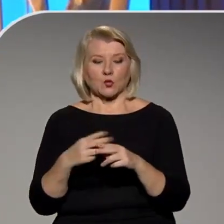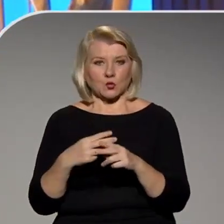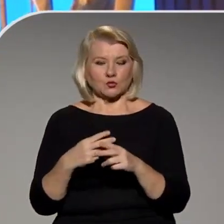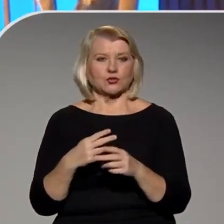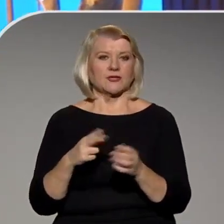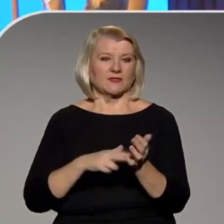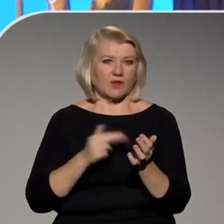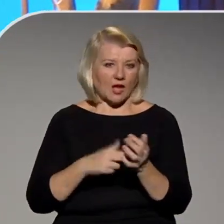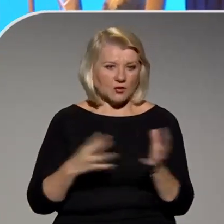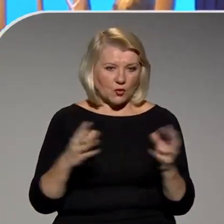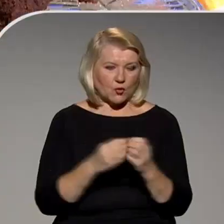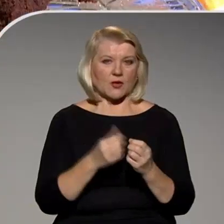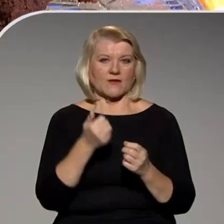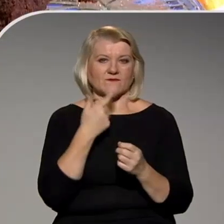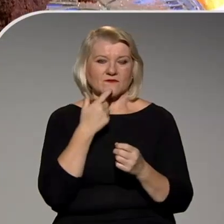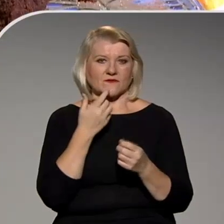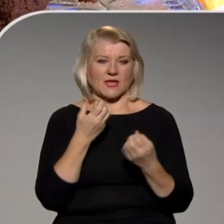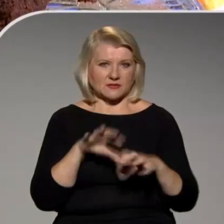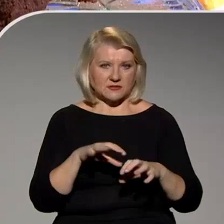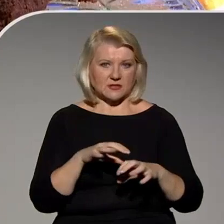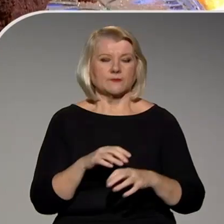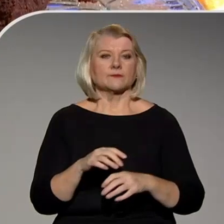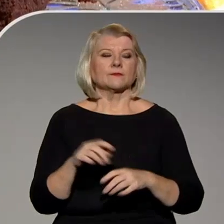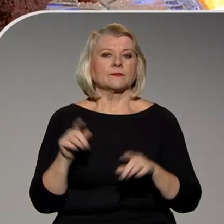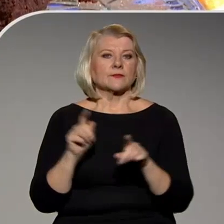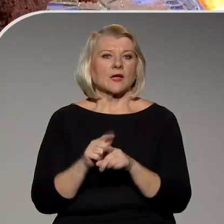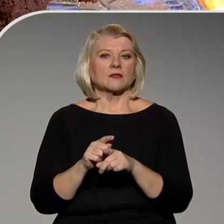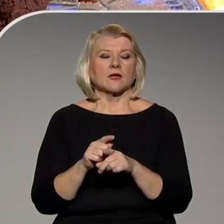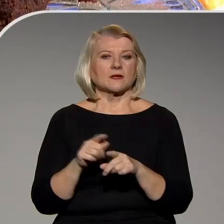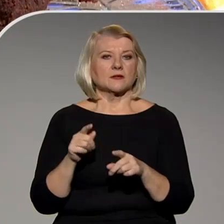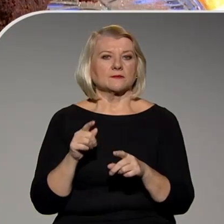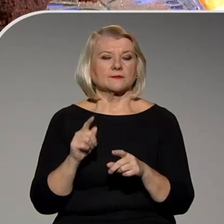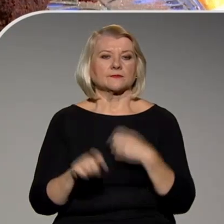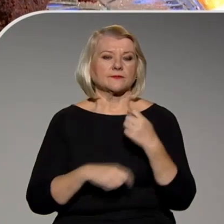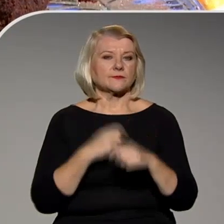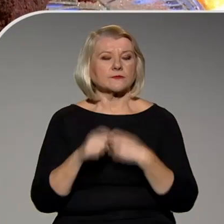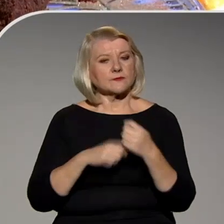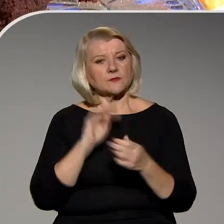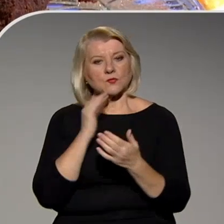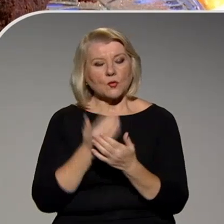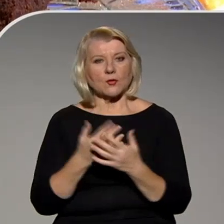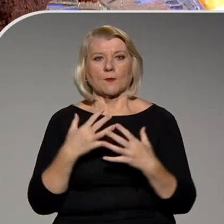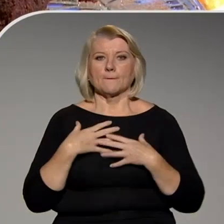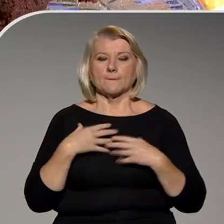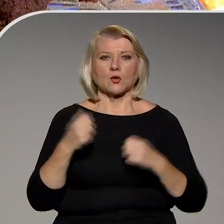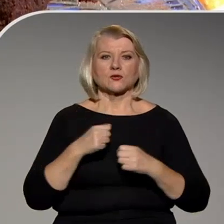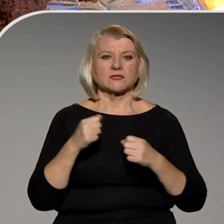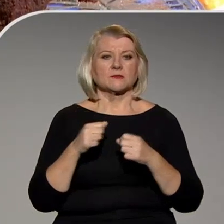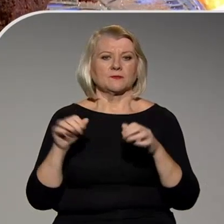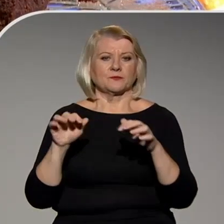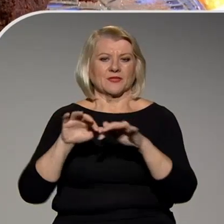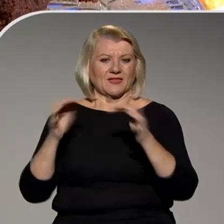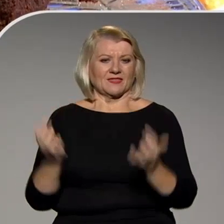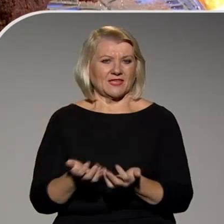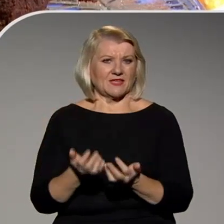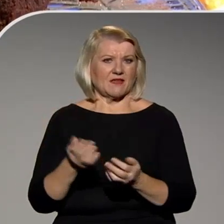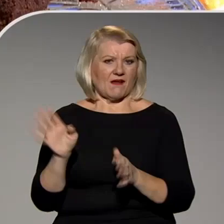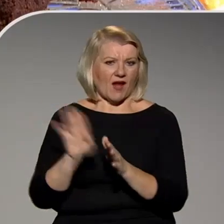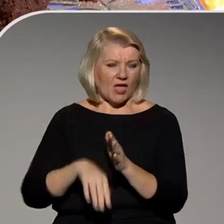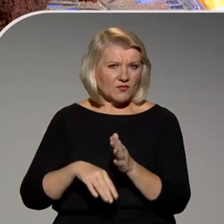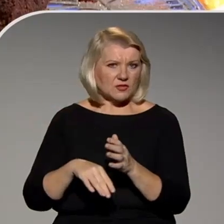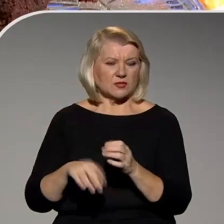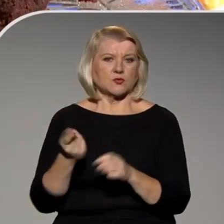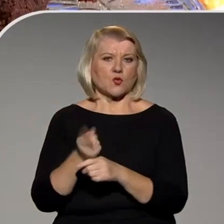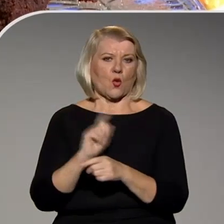v předchozím vstupu, které je právě praktické udělat si teď na podzim, když jsou dýně levné a můžu